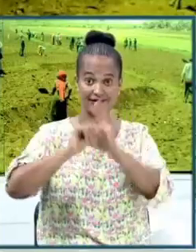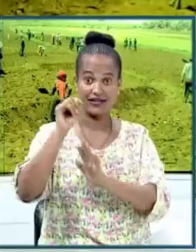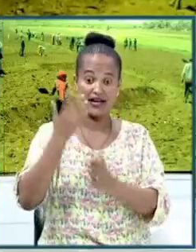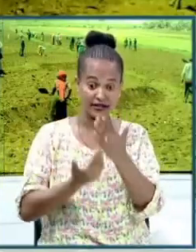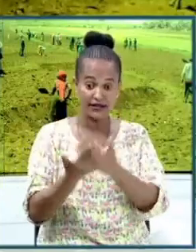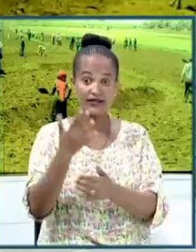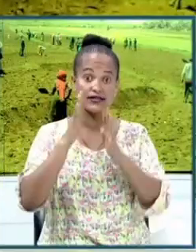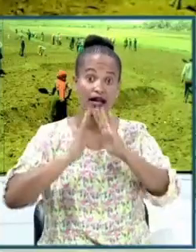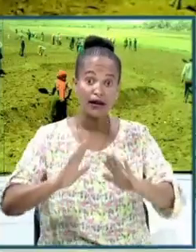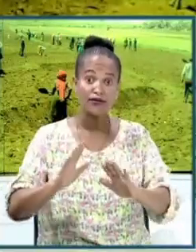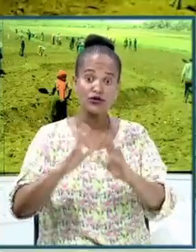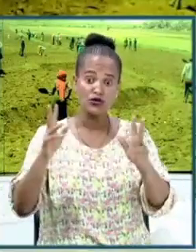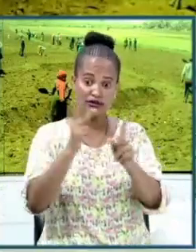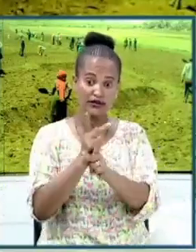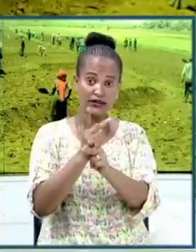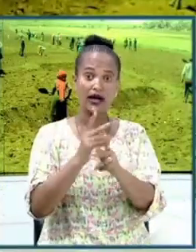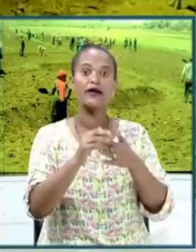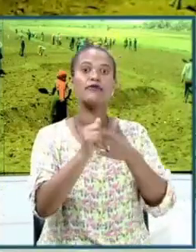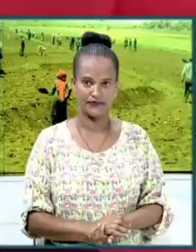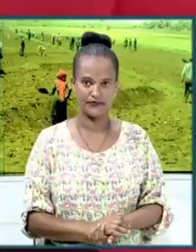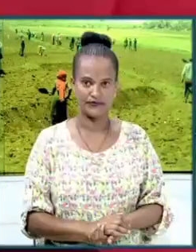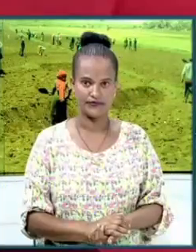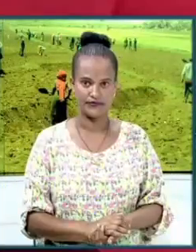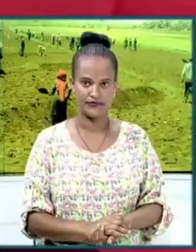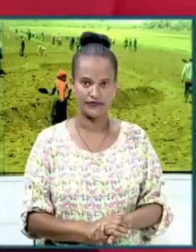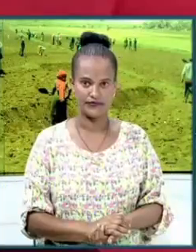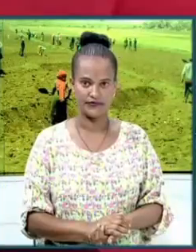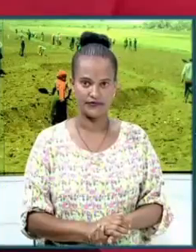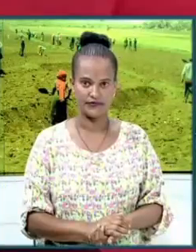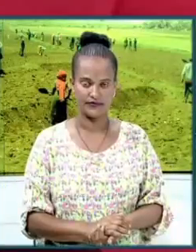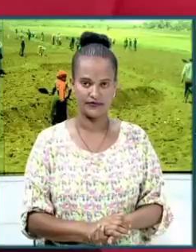ድርድር ሰላም ብልዑል ጥንቃቐ ይመርሐሎ ኢሎም።